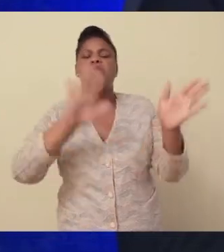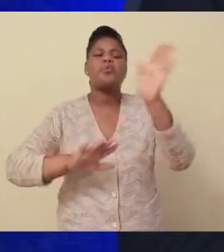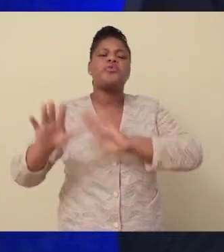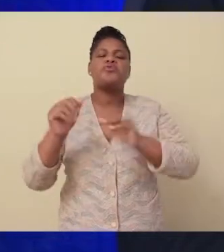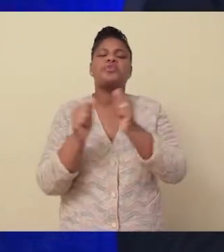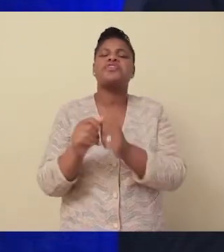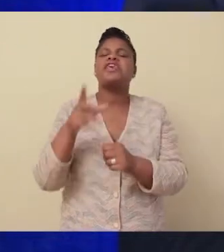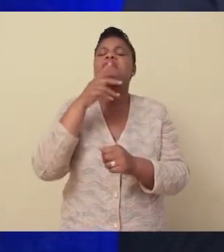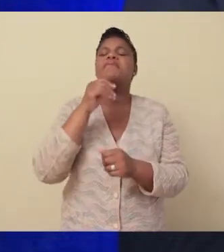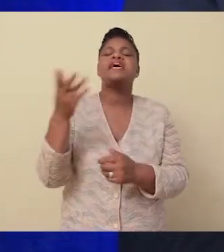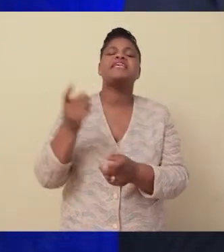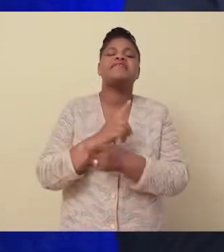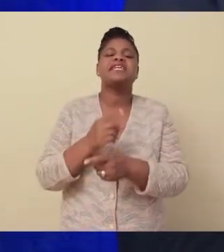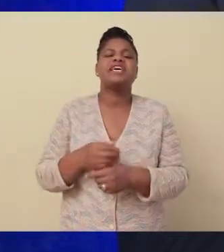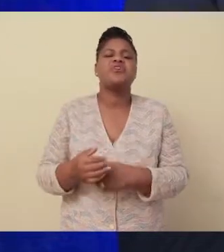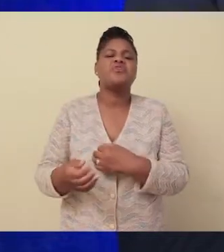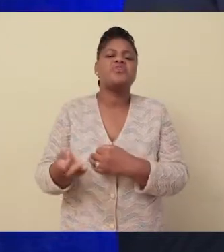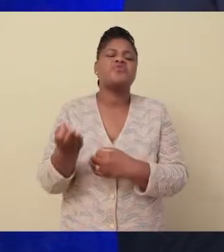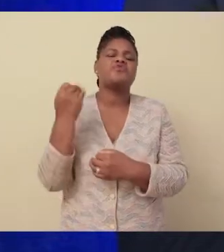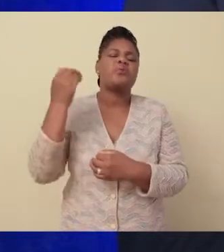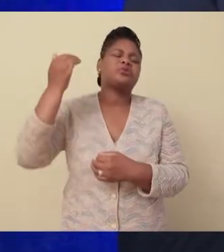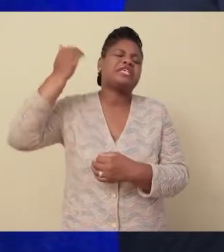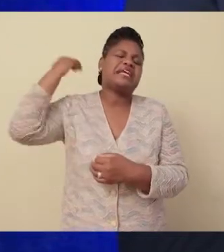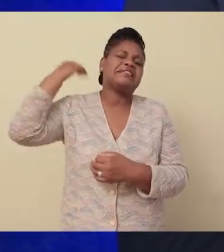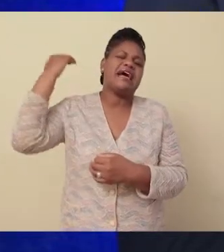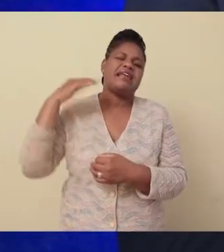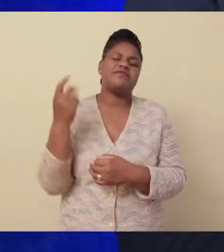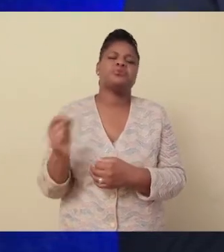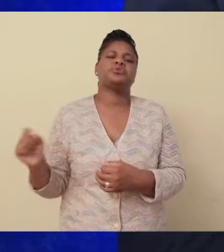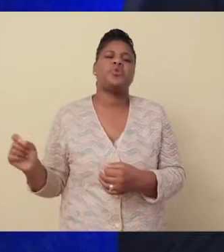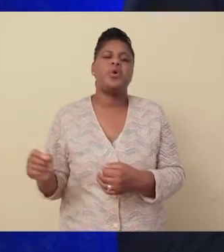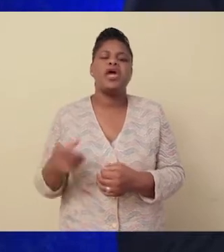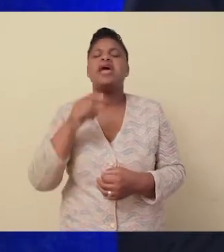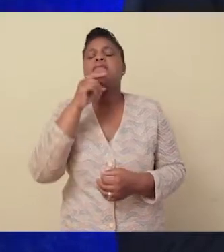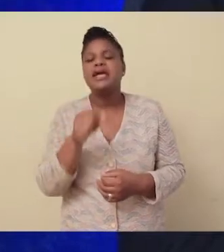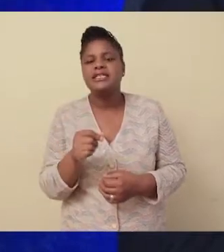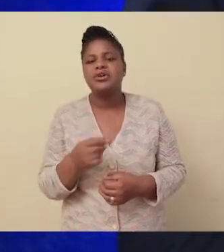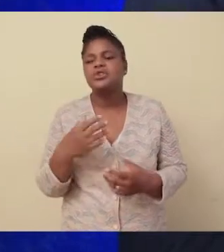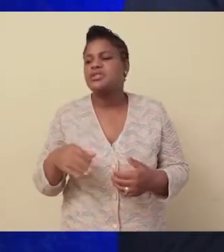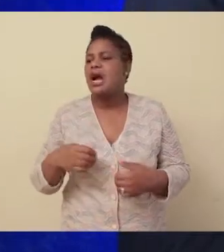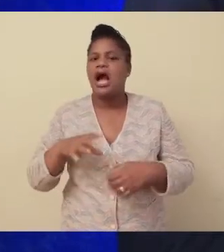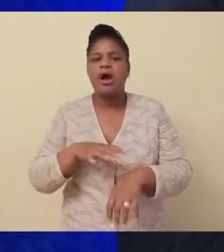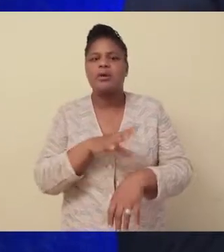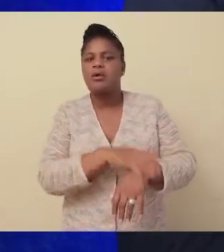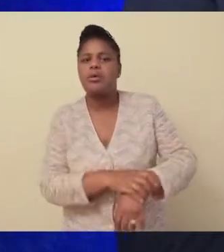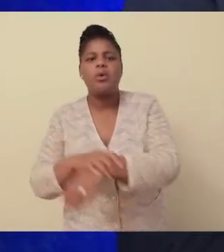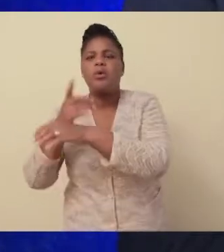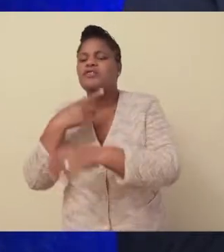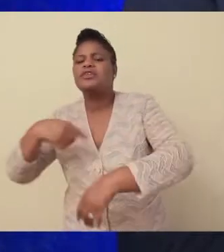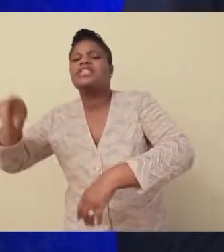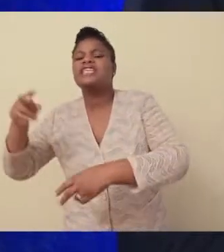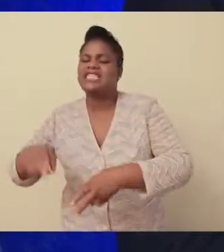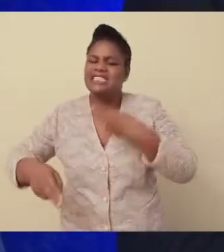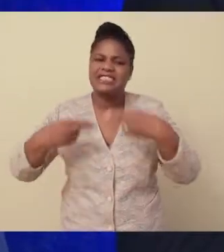na shamwari yangu. Ningi mukomana ototora mukadzi wake otoenda otonzwa kunzi vaenda